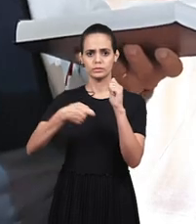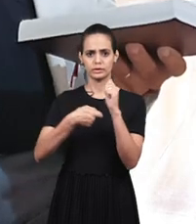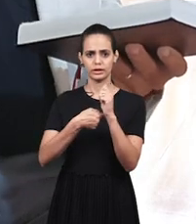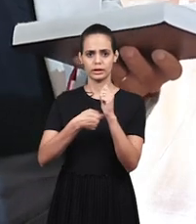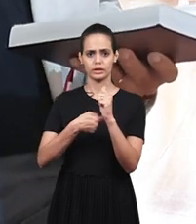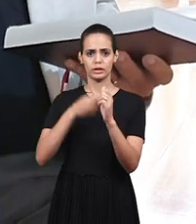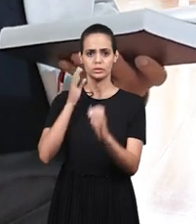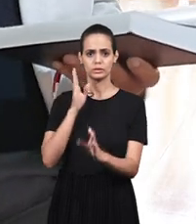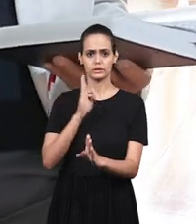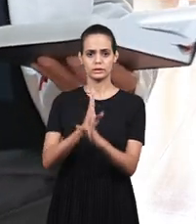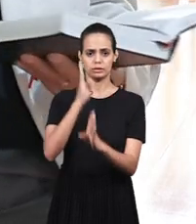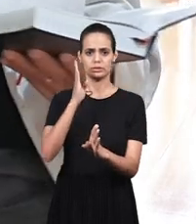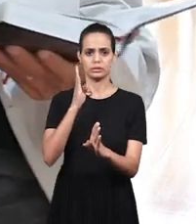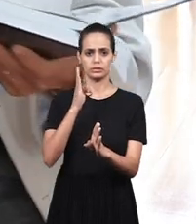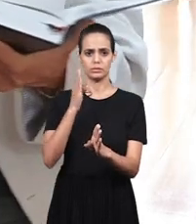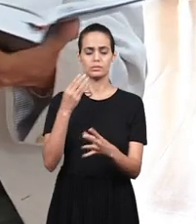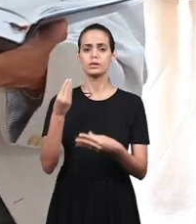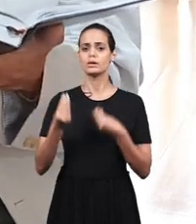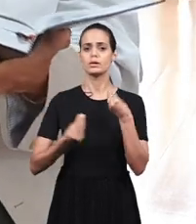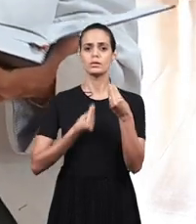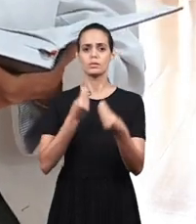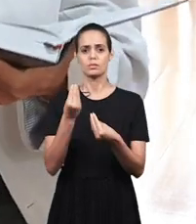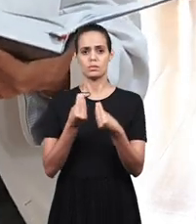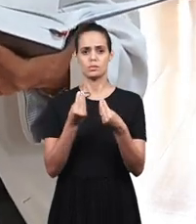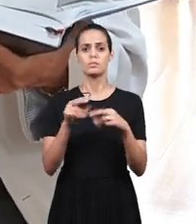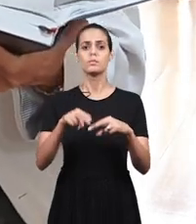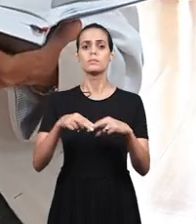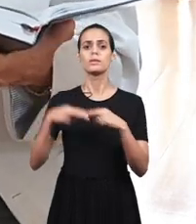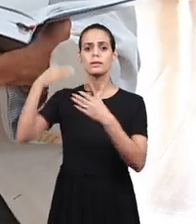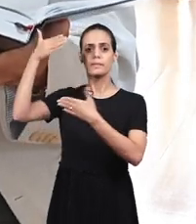И тайна эта открывается только